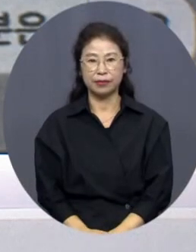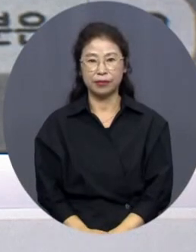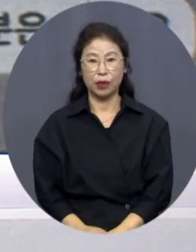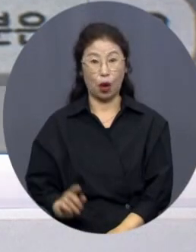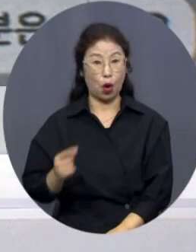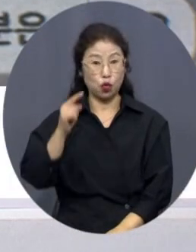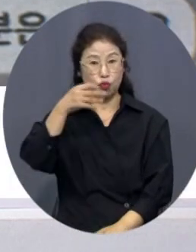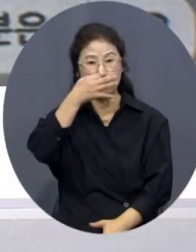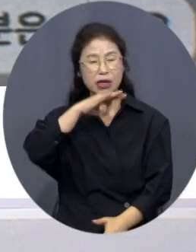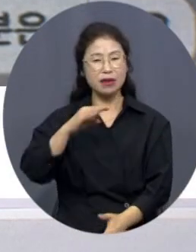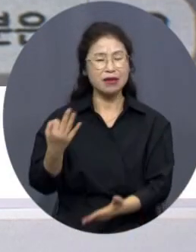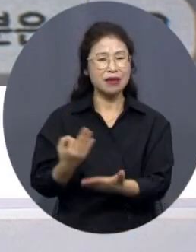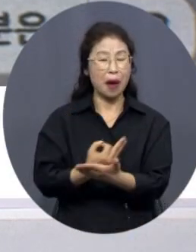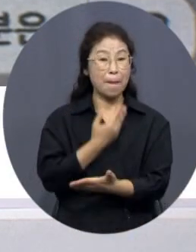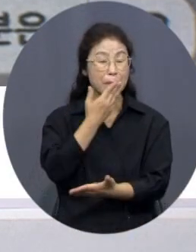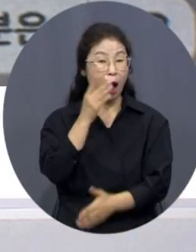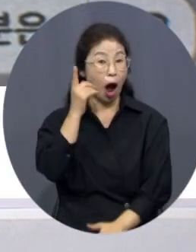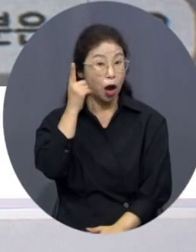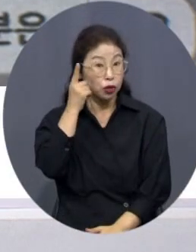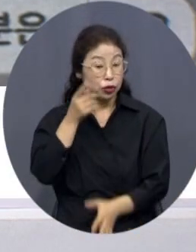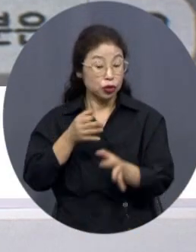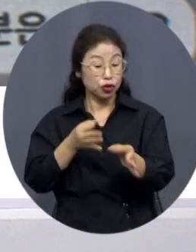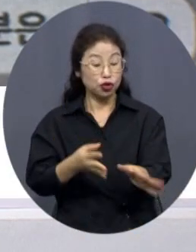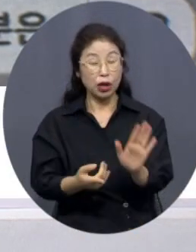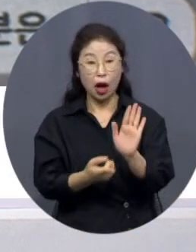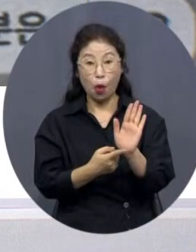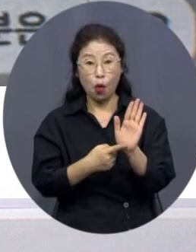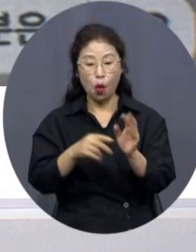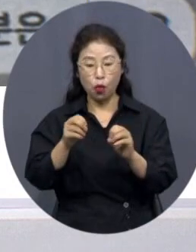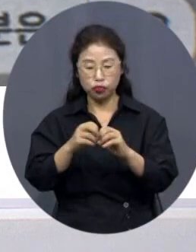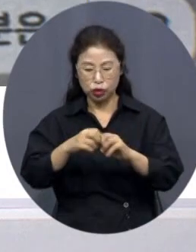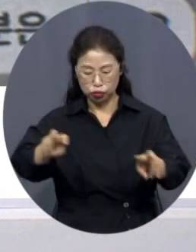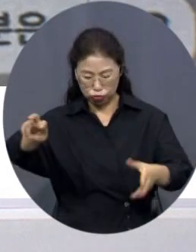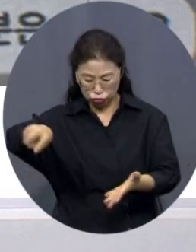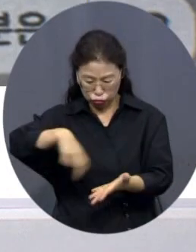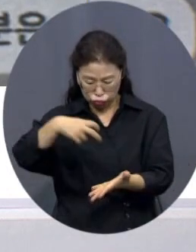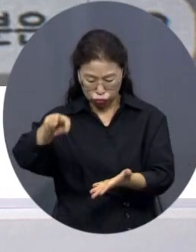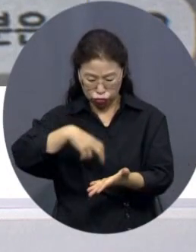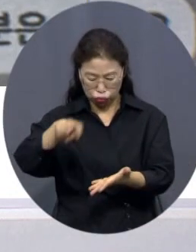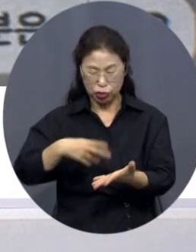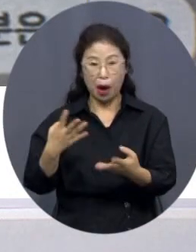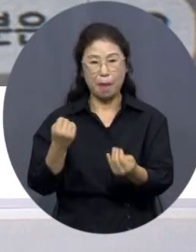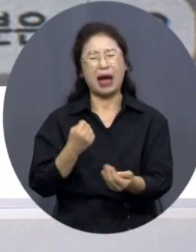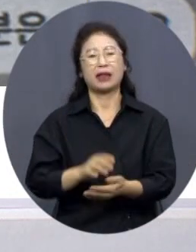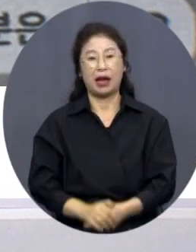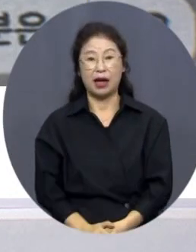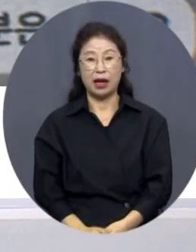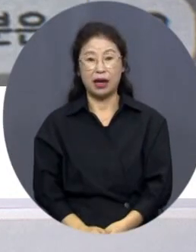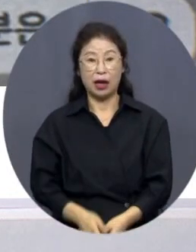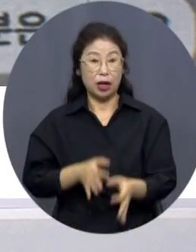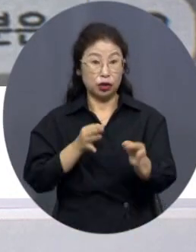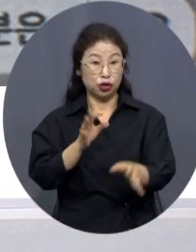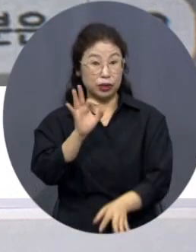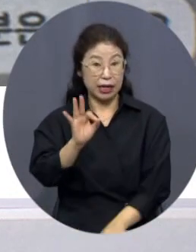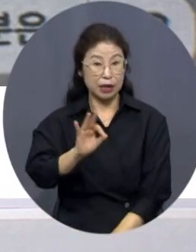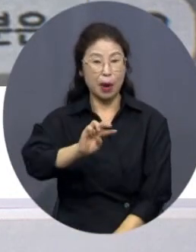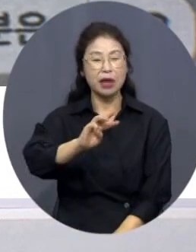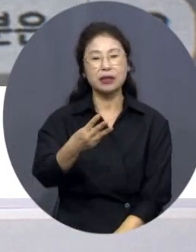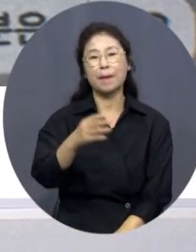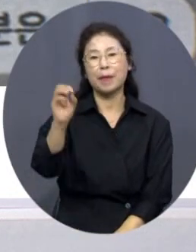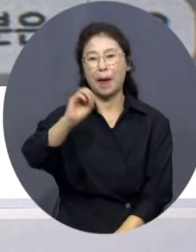높은 수익을 챙길 수 있다는 휴대전화 투자 광고 문자 메시지 많이 보실 텐데요 투자금의